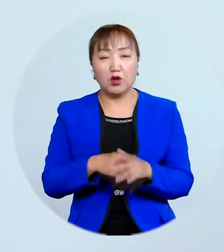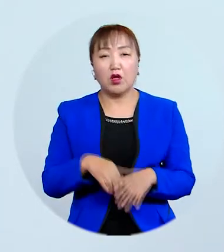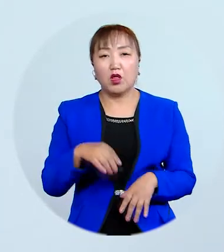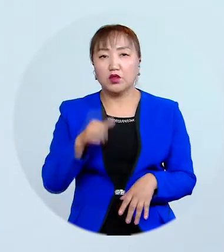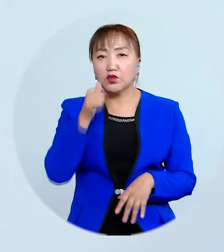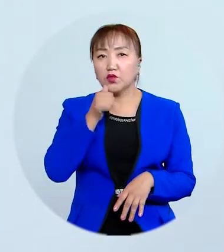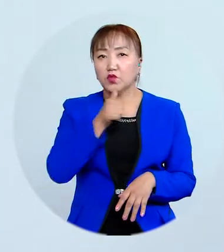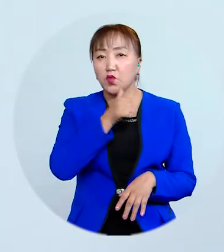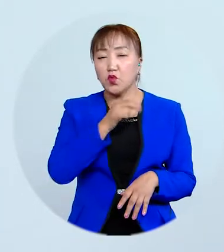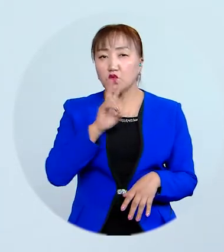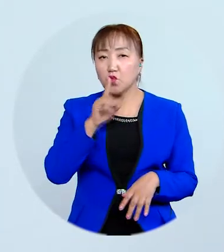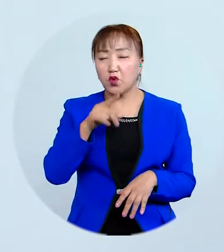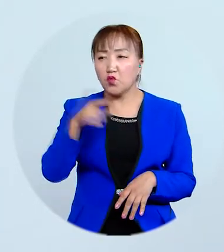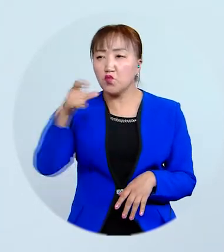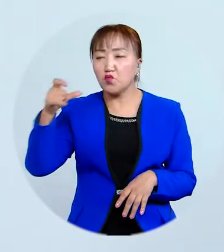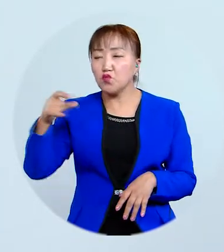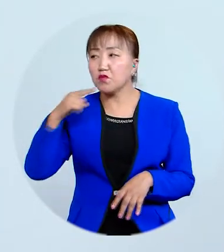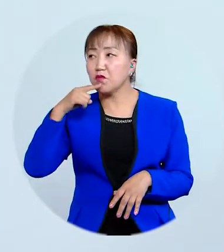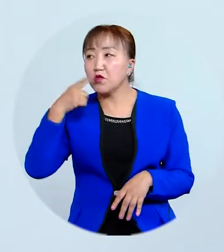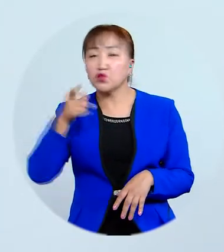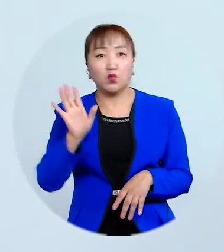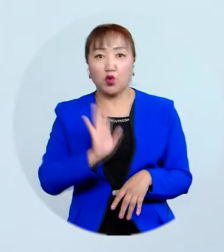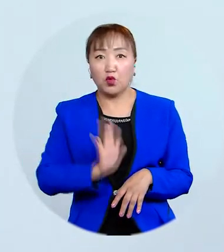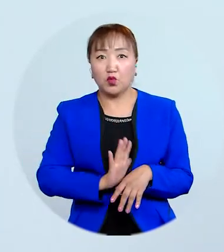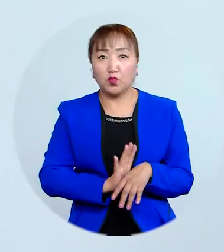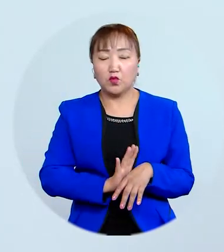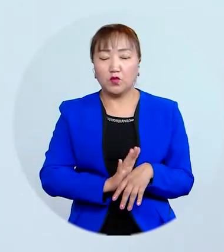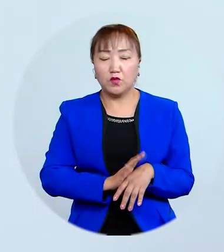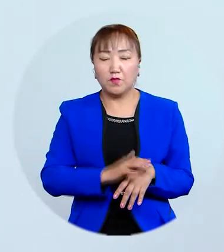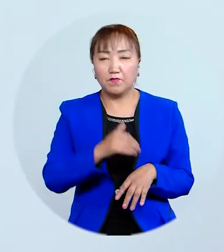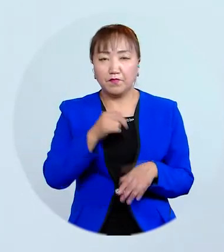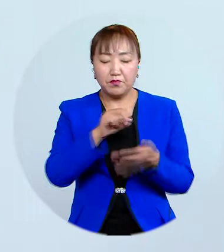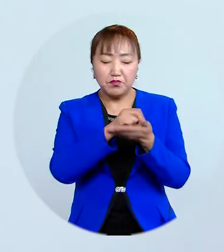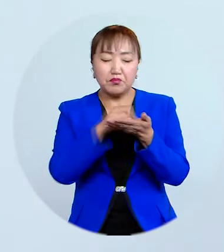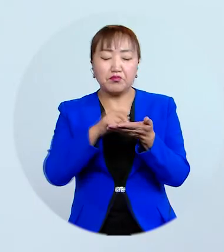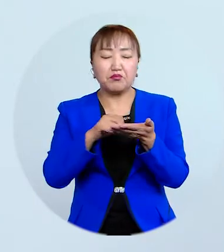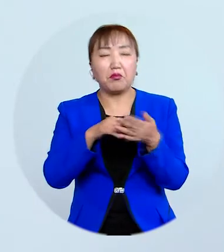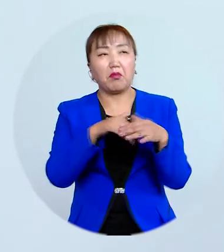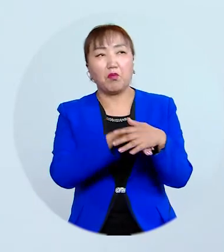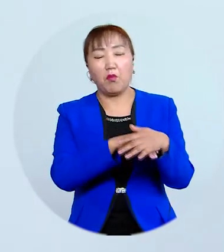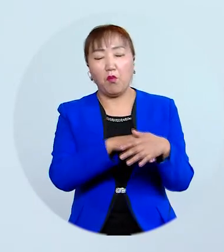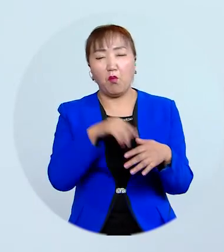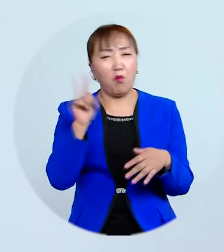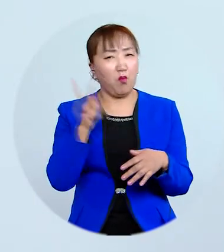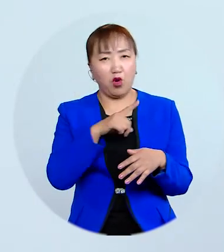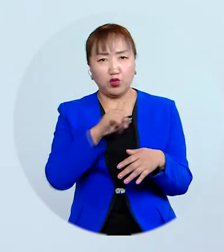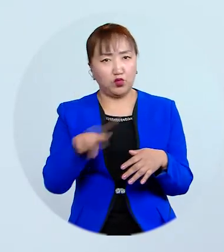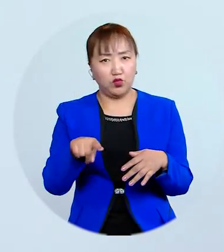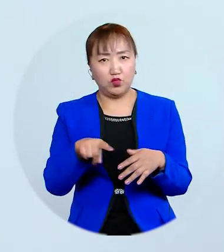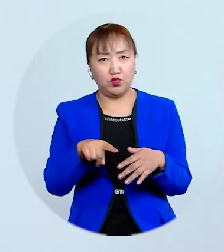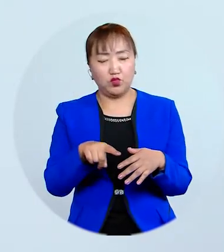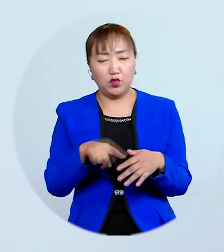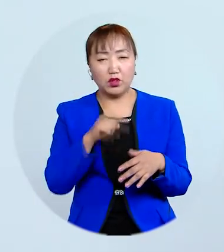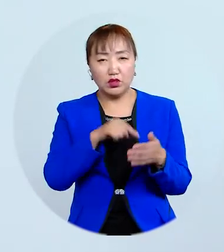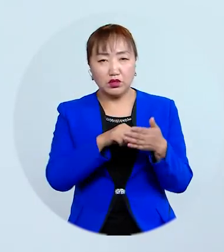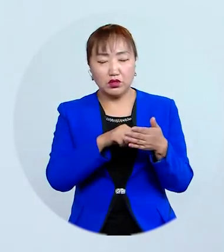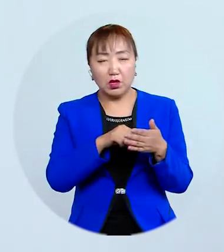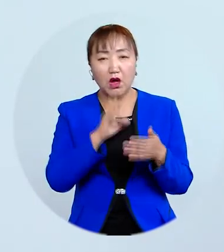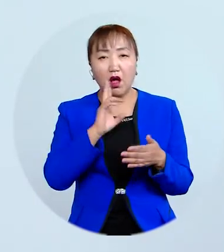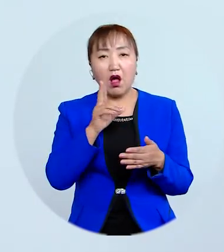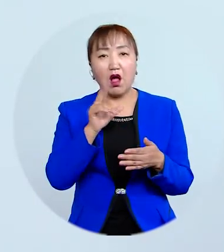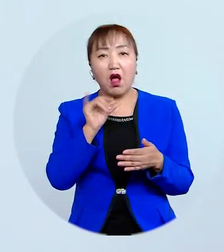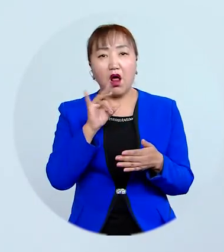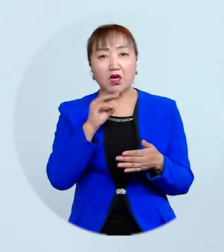хин нэгэнд бас одоо хадгалж одоо тий бичүүлэх ч юм уу эсвэл одоо өөрөө цаасан дээр авч үлдэж бол болохгүй байна. Таны